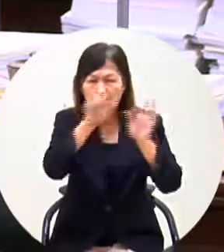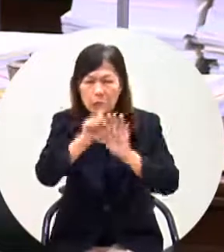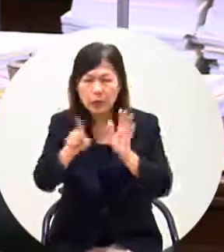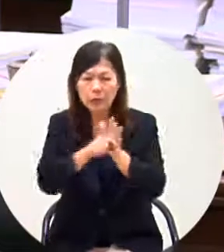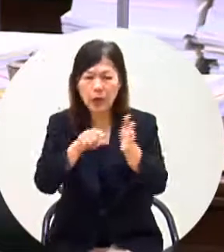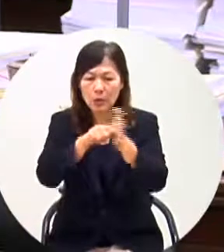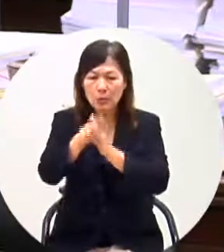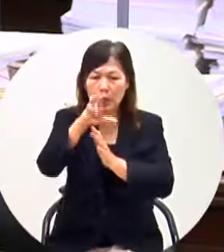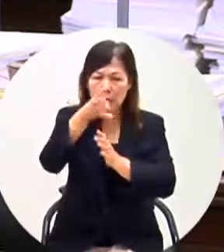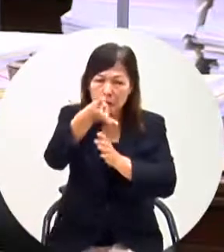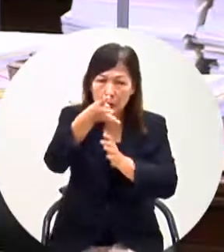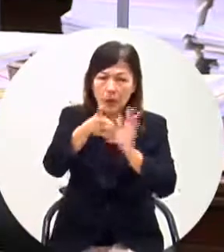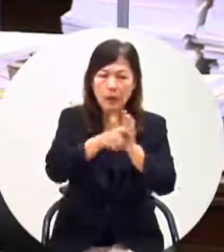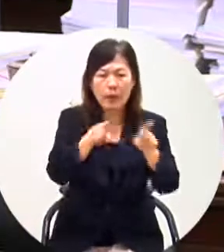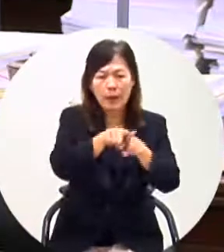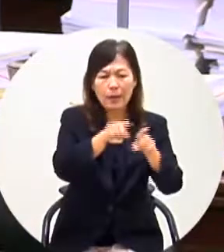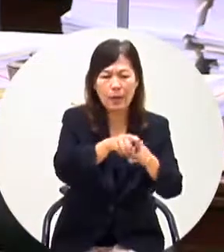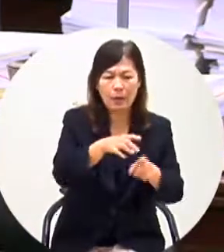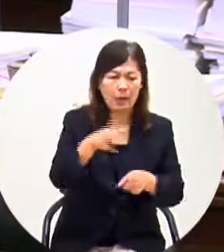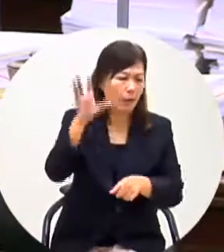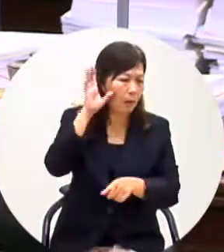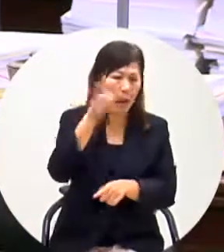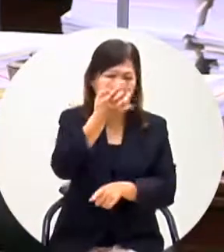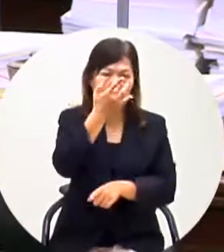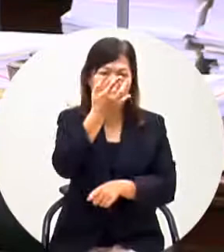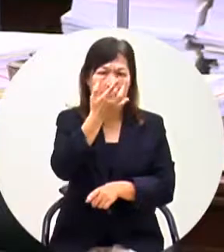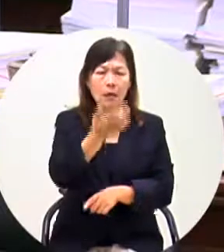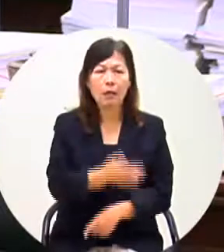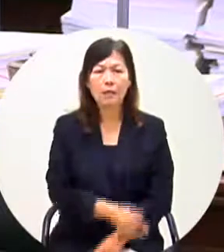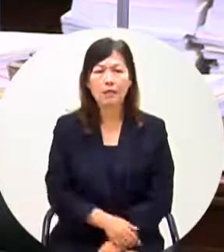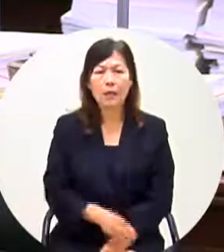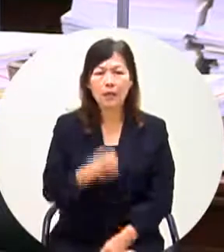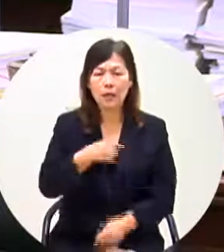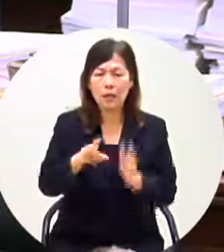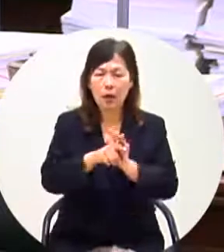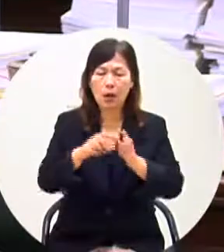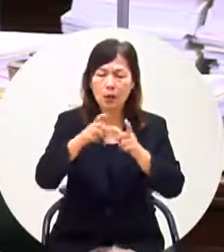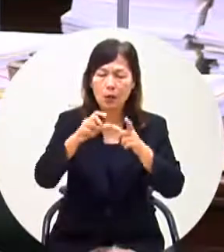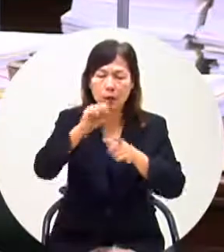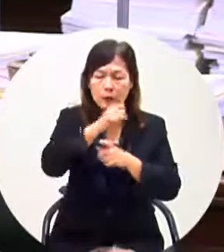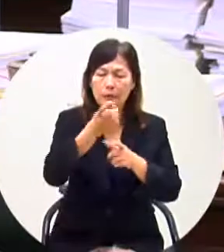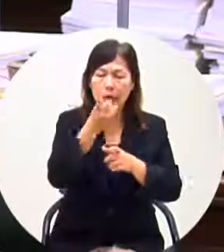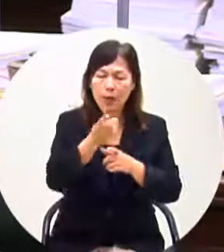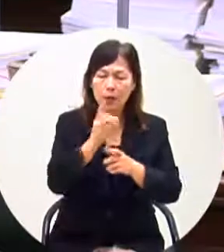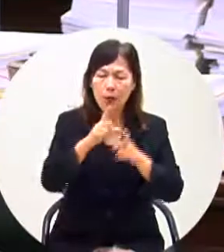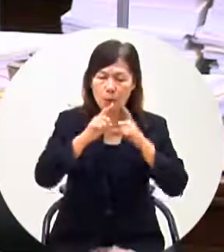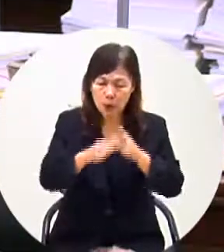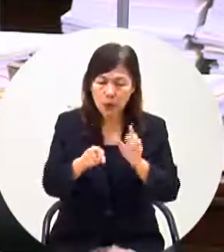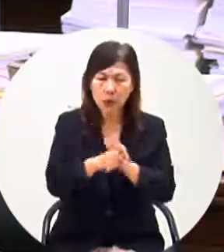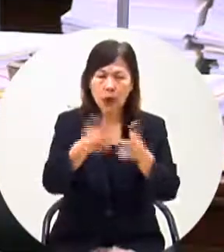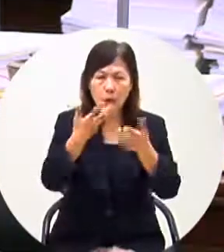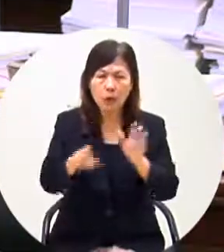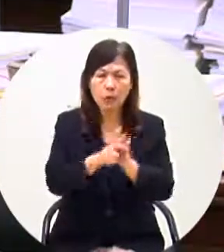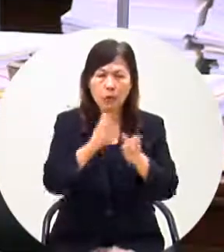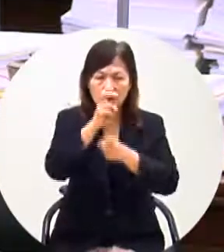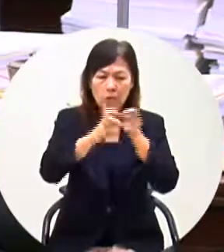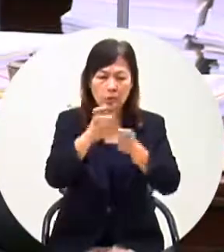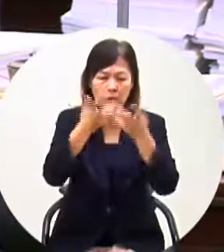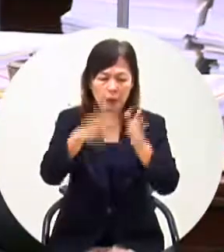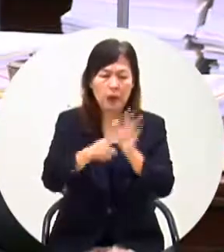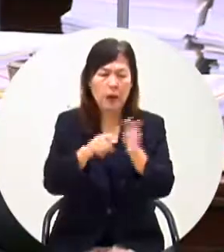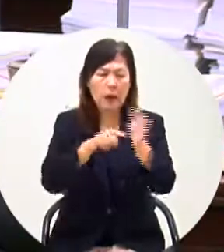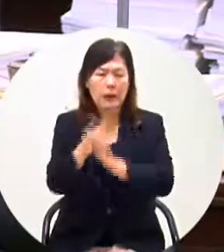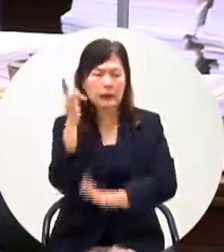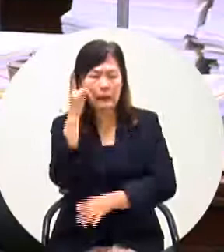懂。来，然后我请局长，你要用台语回答，因为有很多都从20年前等到现在，等到都老了啦。都去听